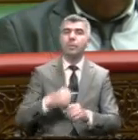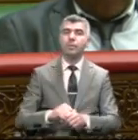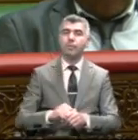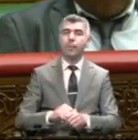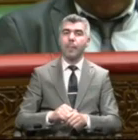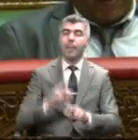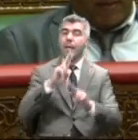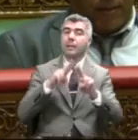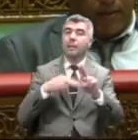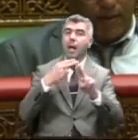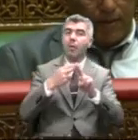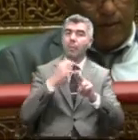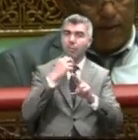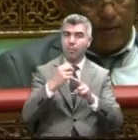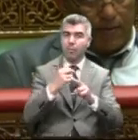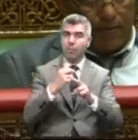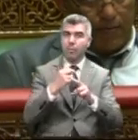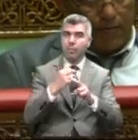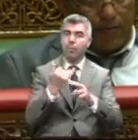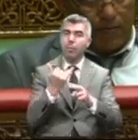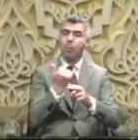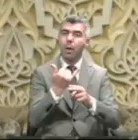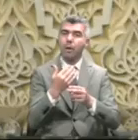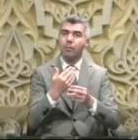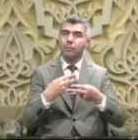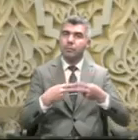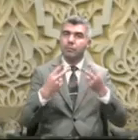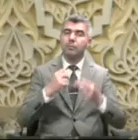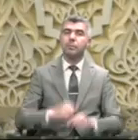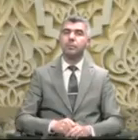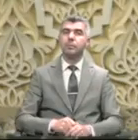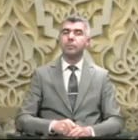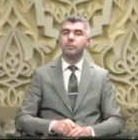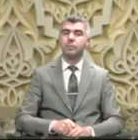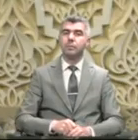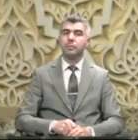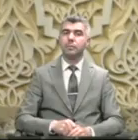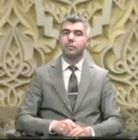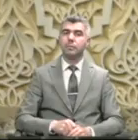نعطيك الجواب نعطيك الجواب خلونا نعبر عليهم السيد الرئيس